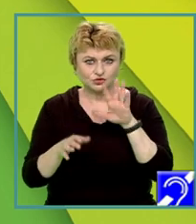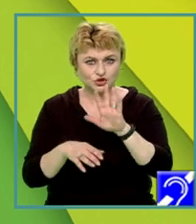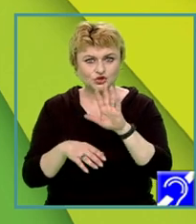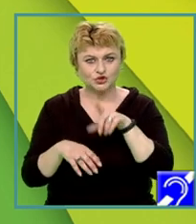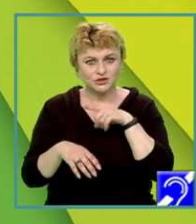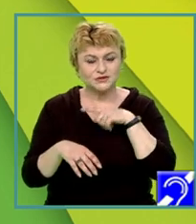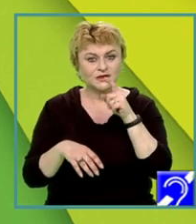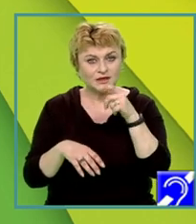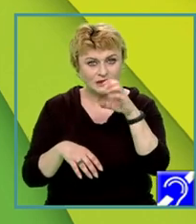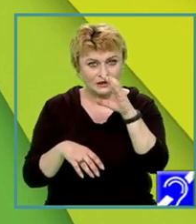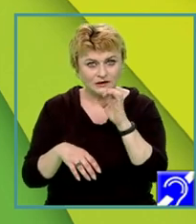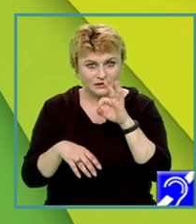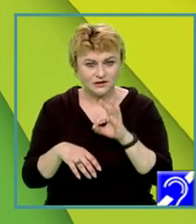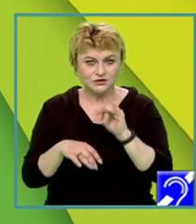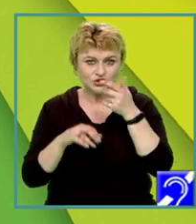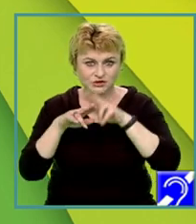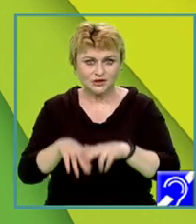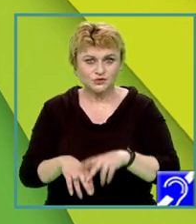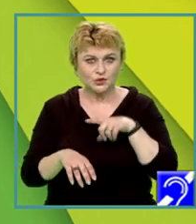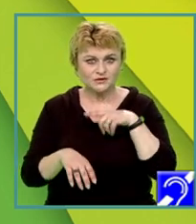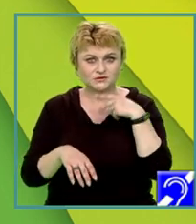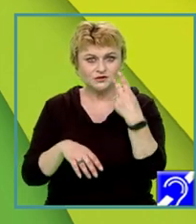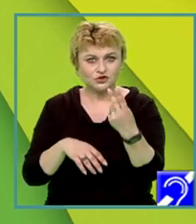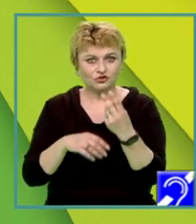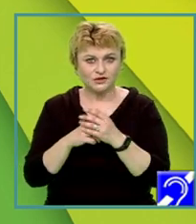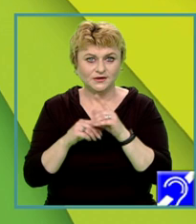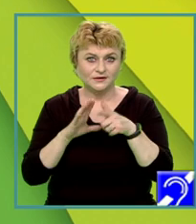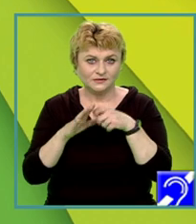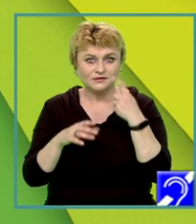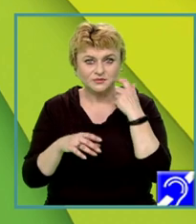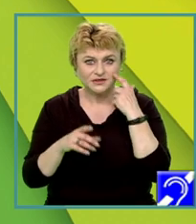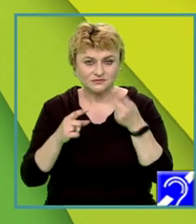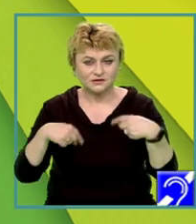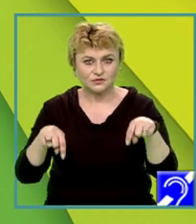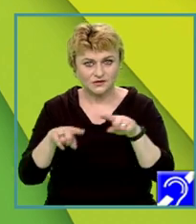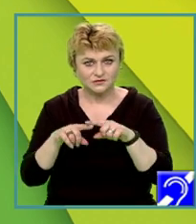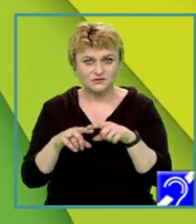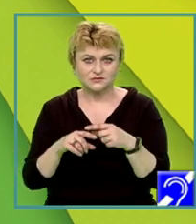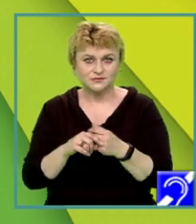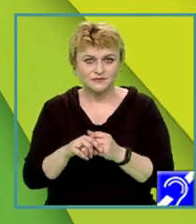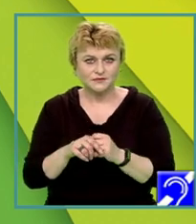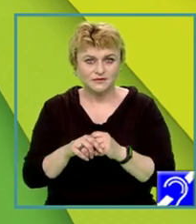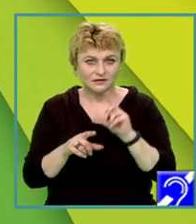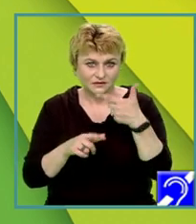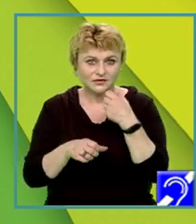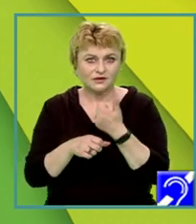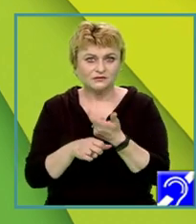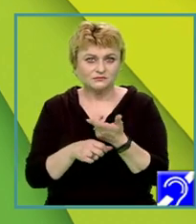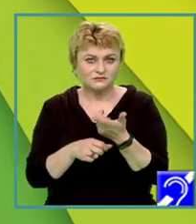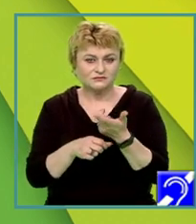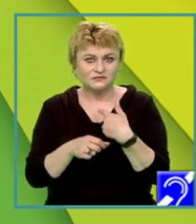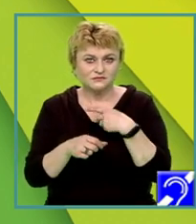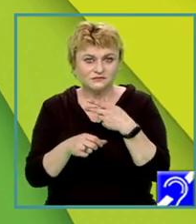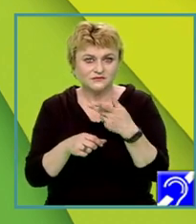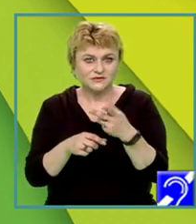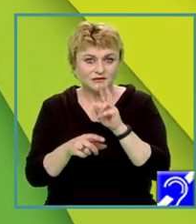este câtul și restul este 2 din experiența voastră cu astfel de exerciții trebuie să fiți atenți